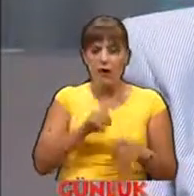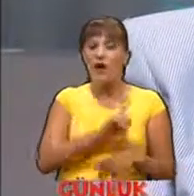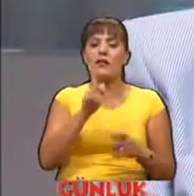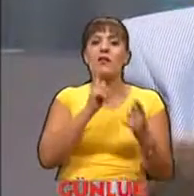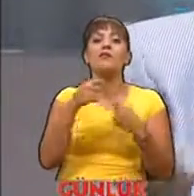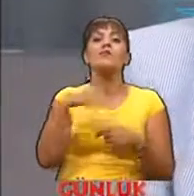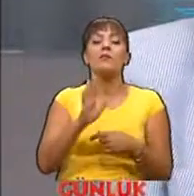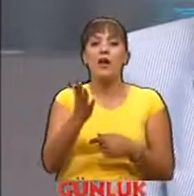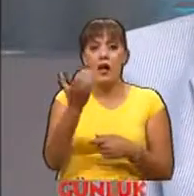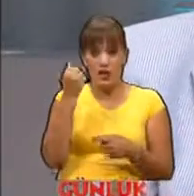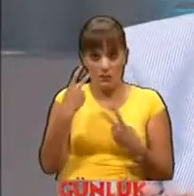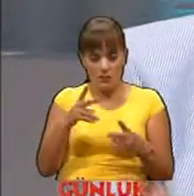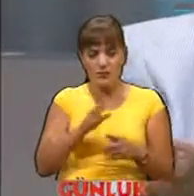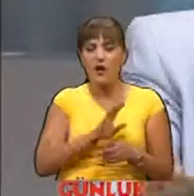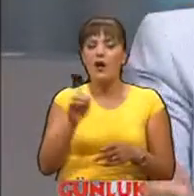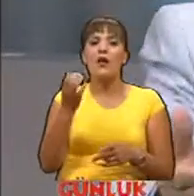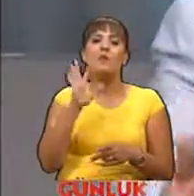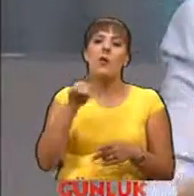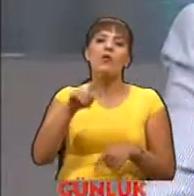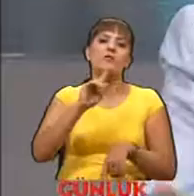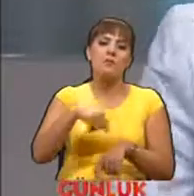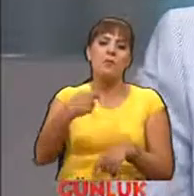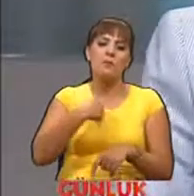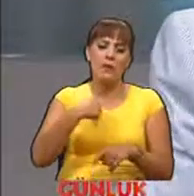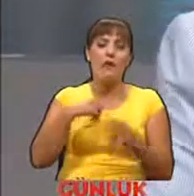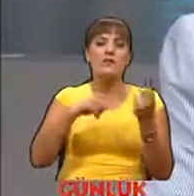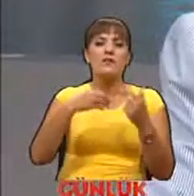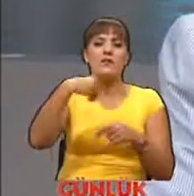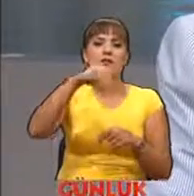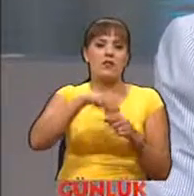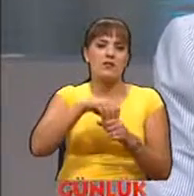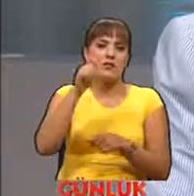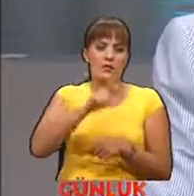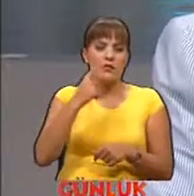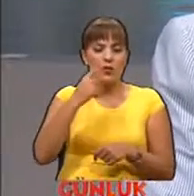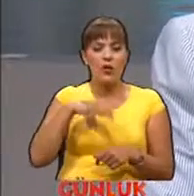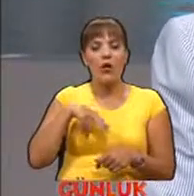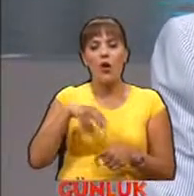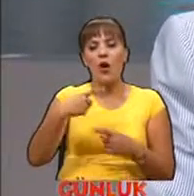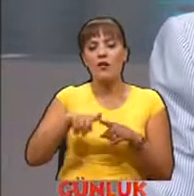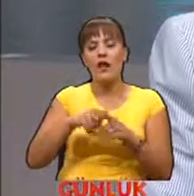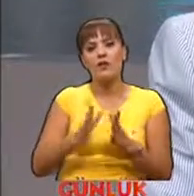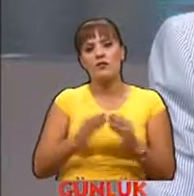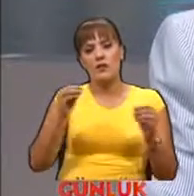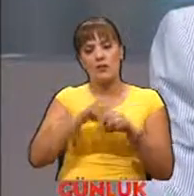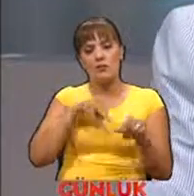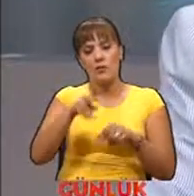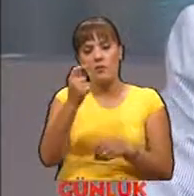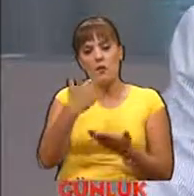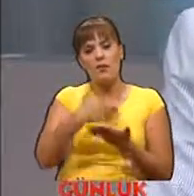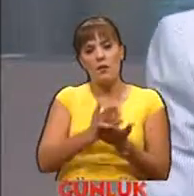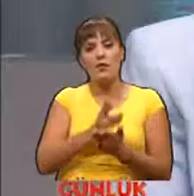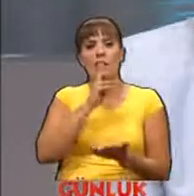Hayır, anlaşamıyoruz. Alabilir misin? Hayır, alamam. O takdirde ben izale-i şuyu yoluyla, ortaklığın giderilmesi yoluyla